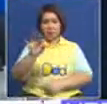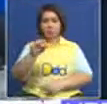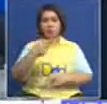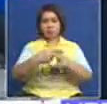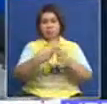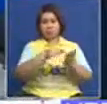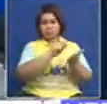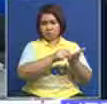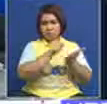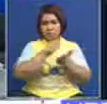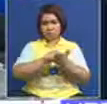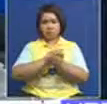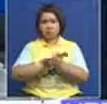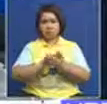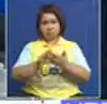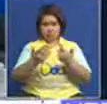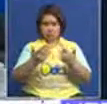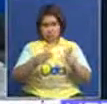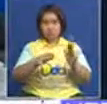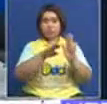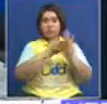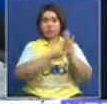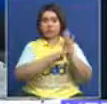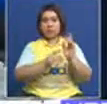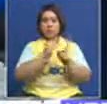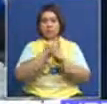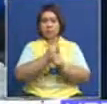รับทราบมาตามขั้นตอนแล้วเชื่อว่าเหตุ